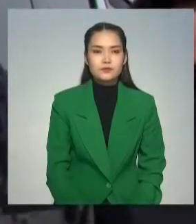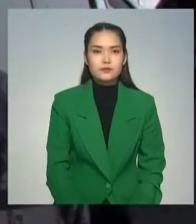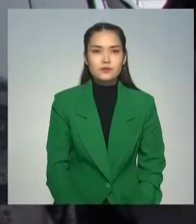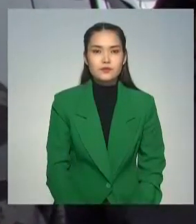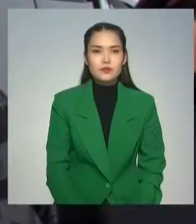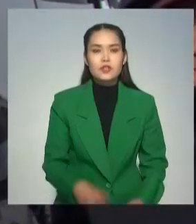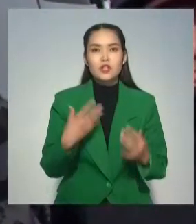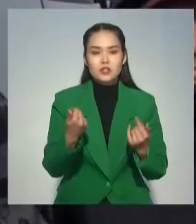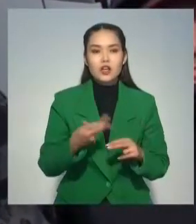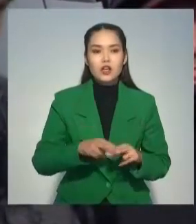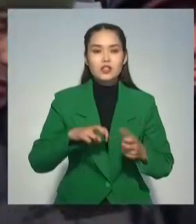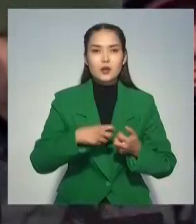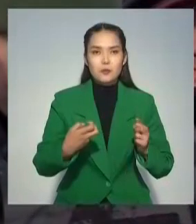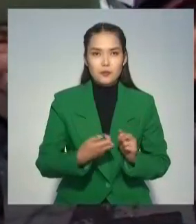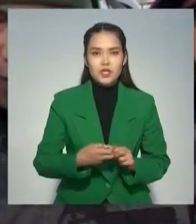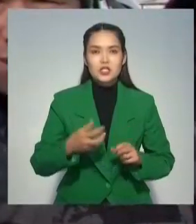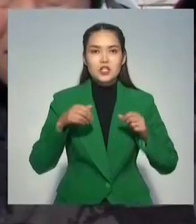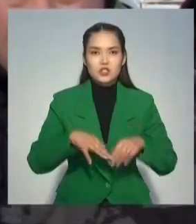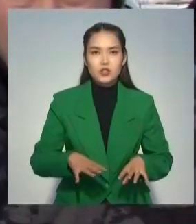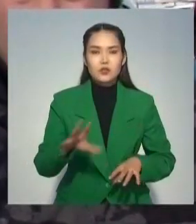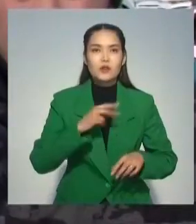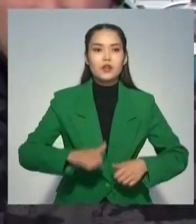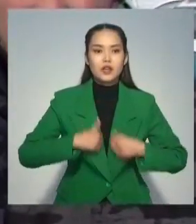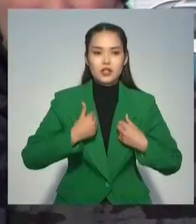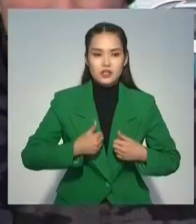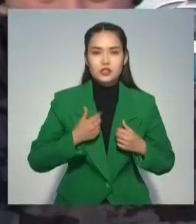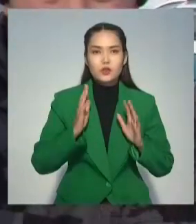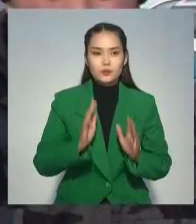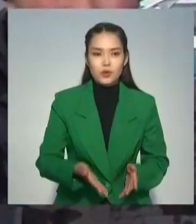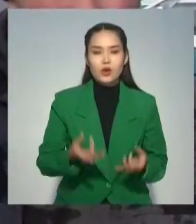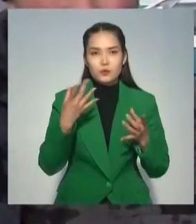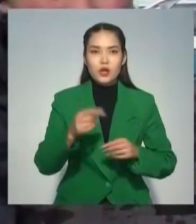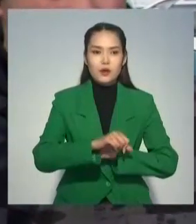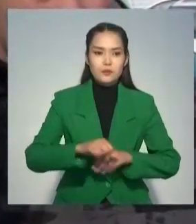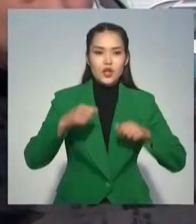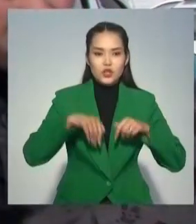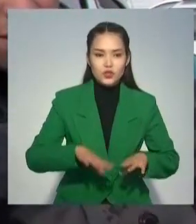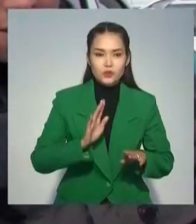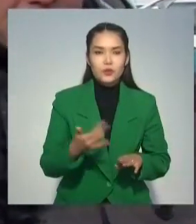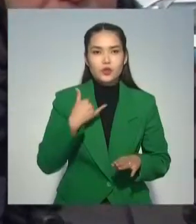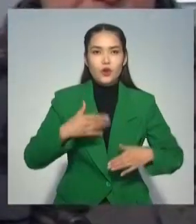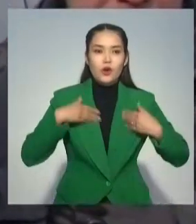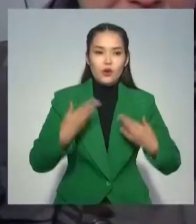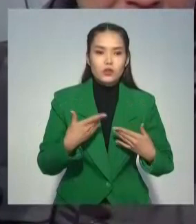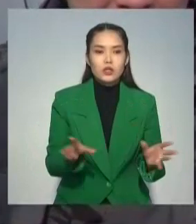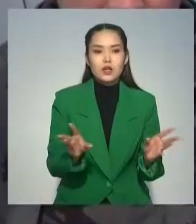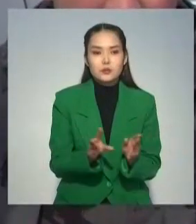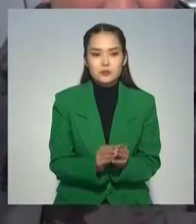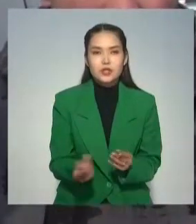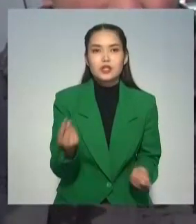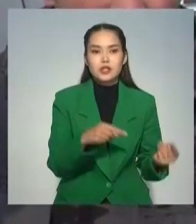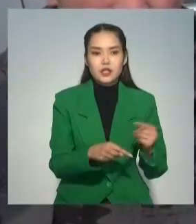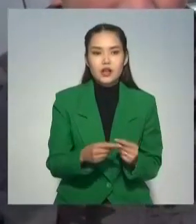Үкімет мәселен шешу үшін барынша шаралар қабылдауда. Әр елмен сұрақ екі жақты шешілуі тиіс. Яғни біздің ұсыныстарымыз бір жерде қабылданса, бір